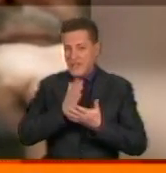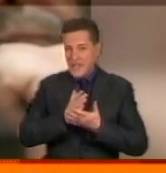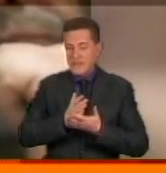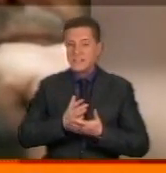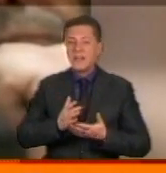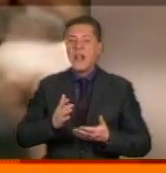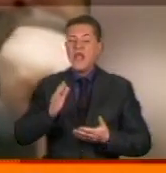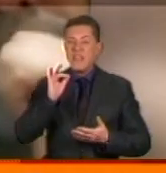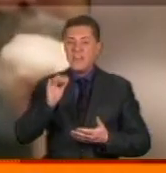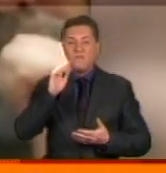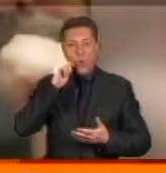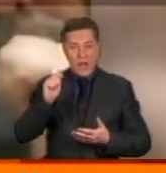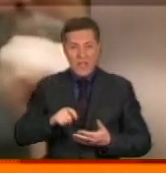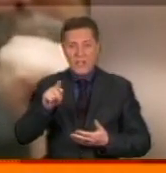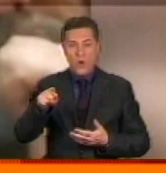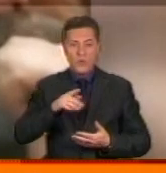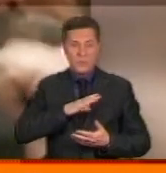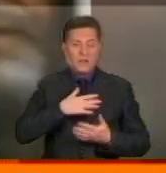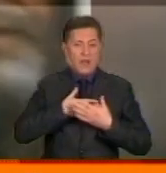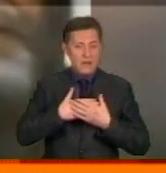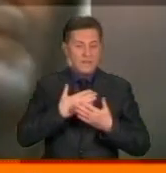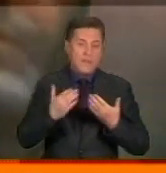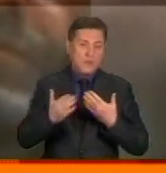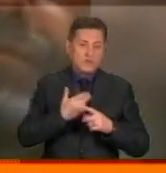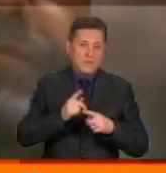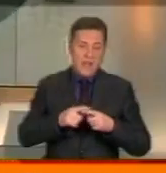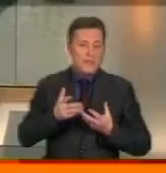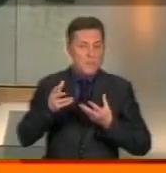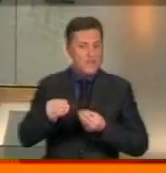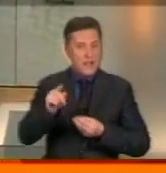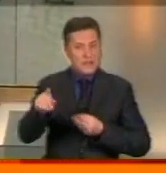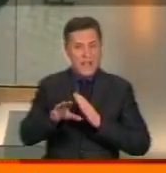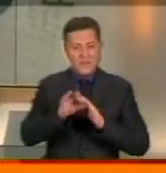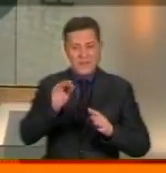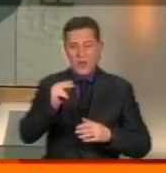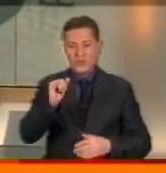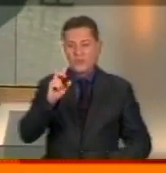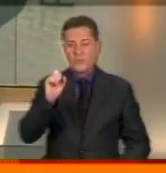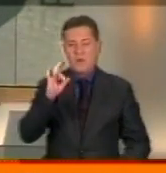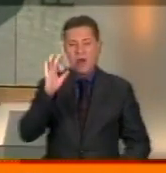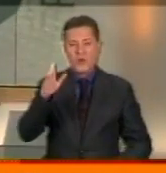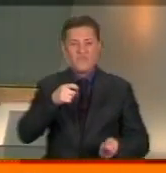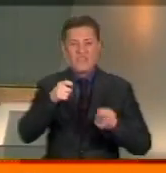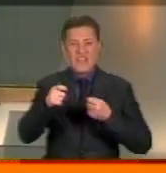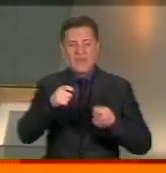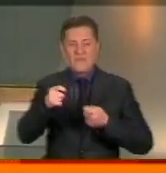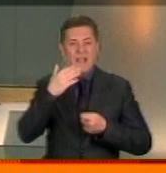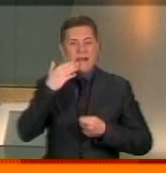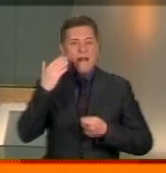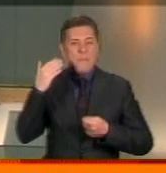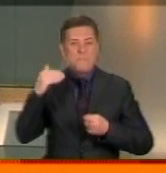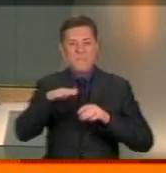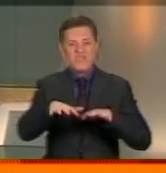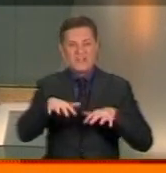Україні він був таким активним. Ну от може бути, це повлияло на їх вибір. Рефат Чубаров, керівник Меджлісу, розповідає, що